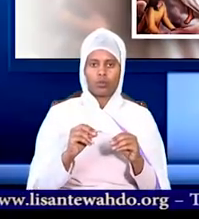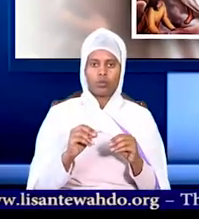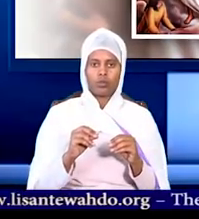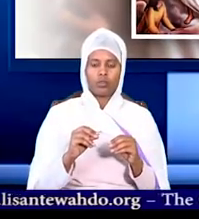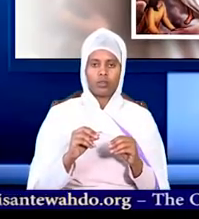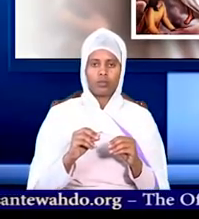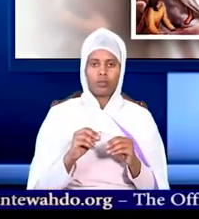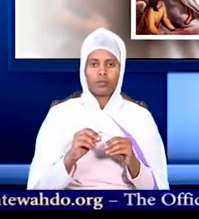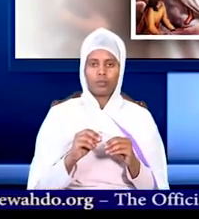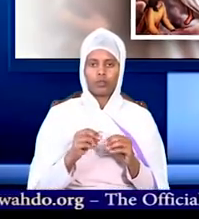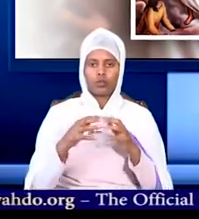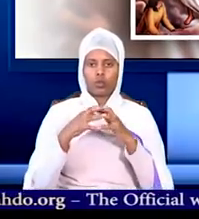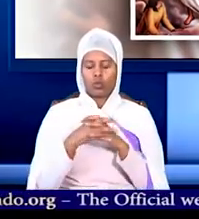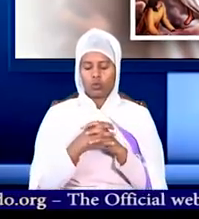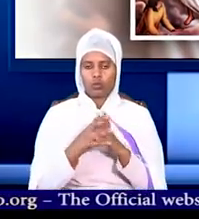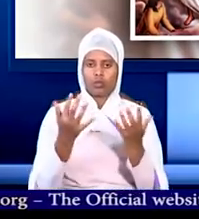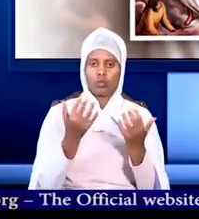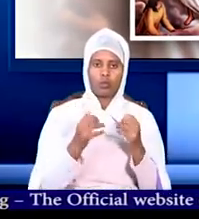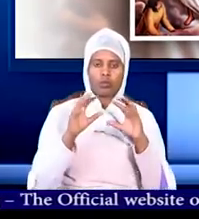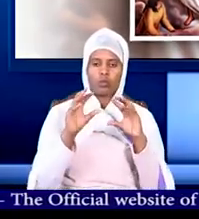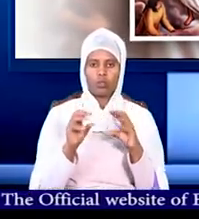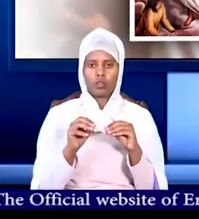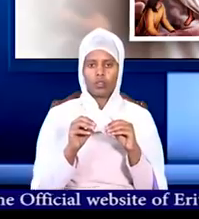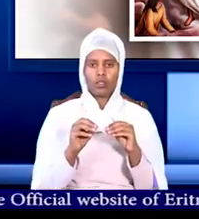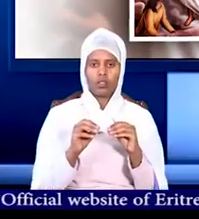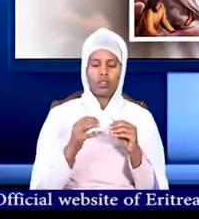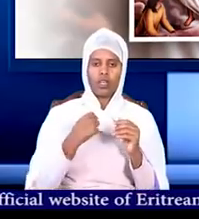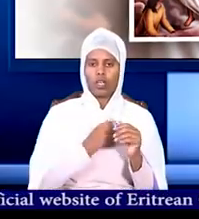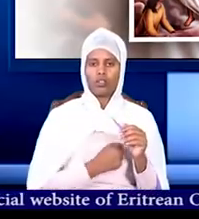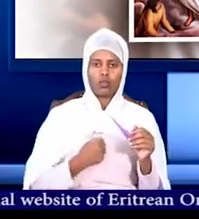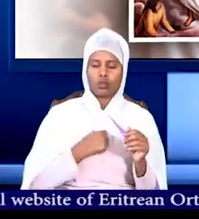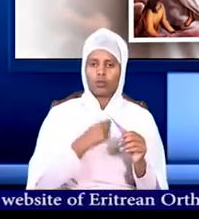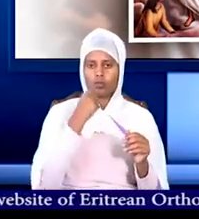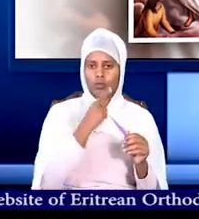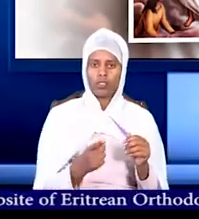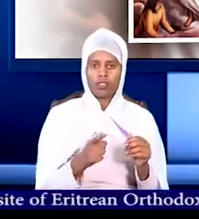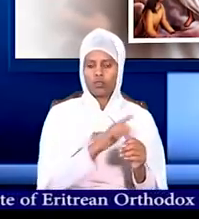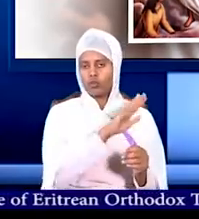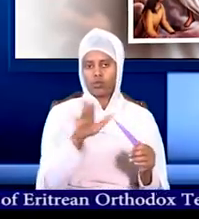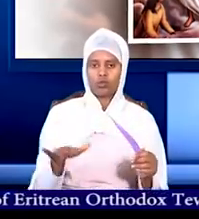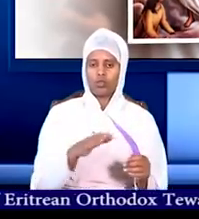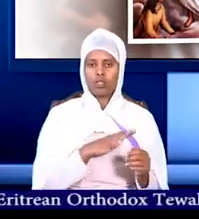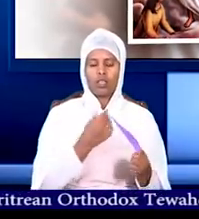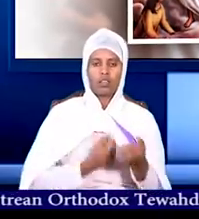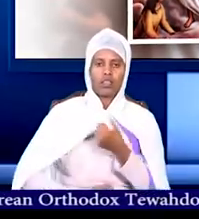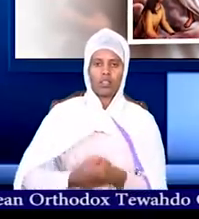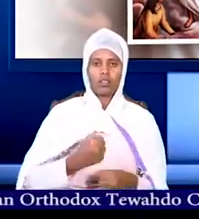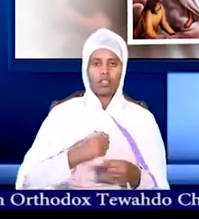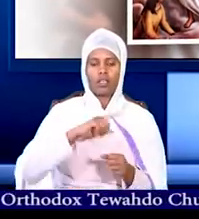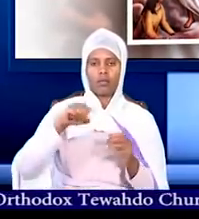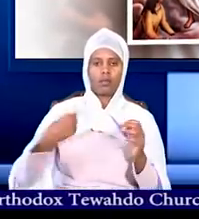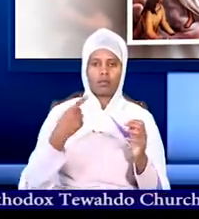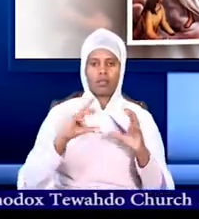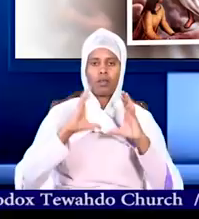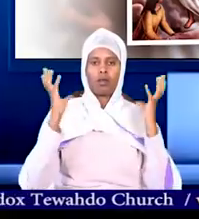ተቐቢልልኩም እዩ ምፅዋትኩም፣ እንሆ ተቐቢልልኩም እዩ ፀሎትኩም፣ እንሆ ተቐቢልልኩም እዩ ሓዘንኩም ብማለት እግዚኣብሔር ነዚ ዘሎ